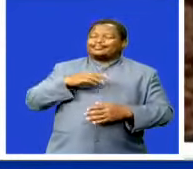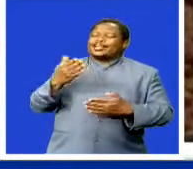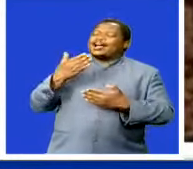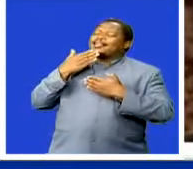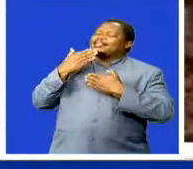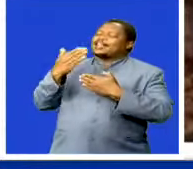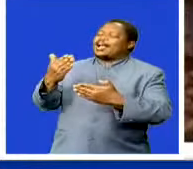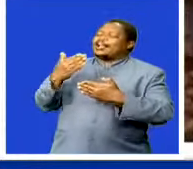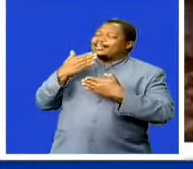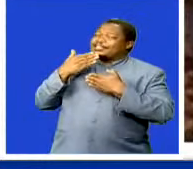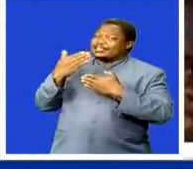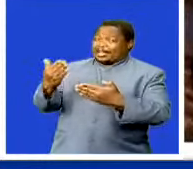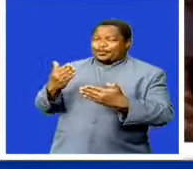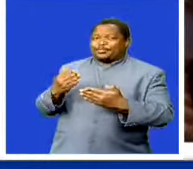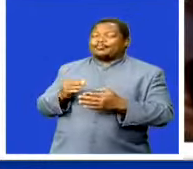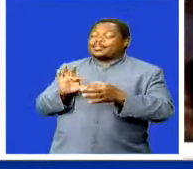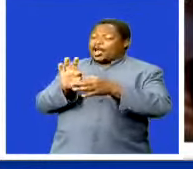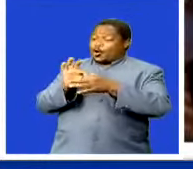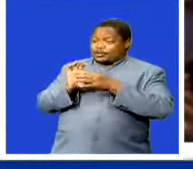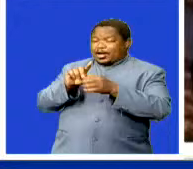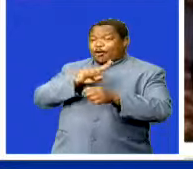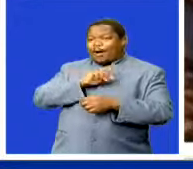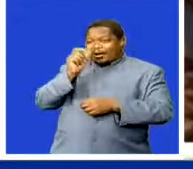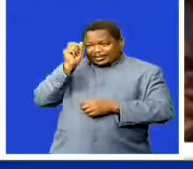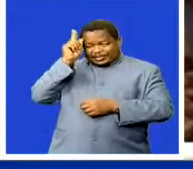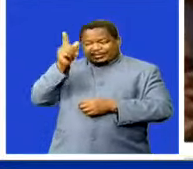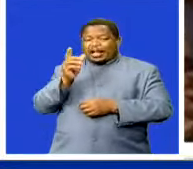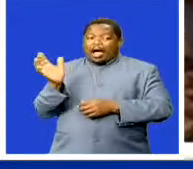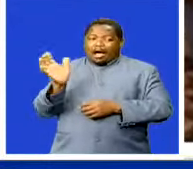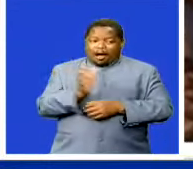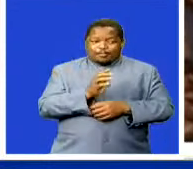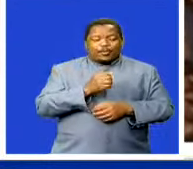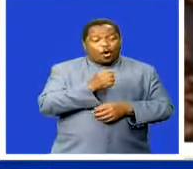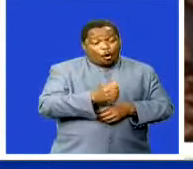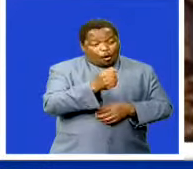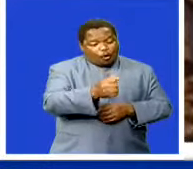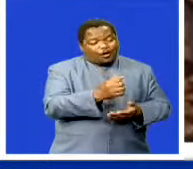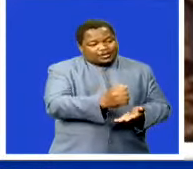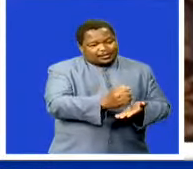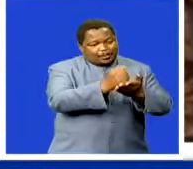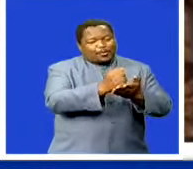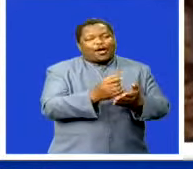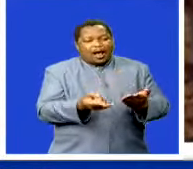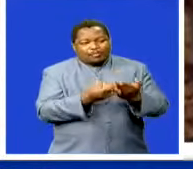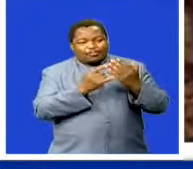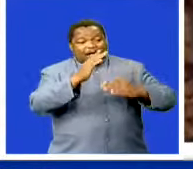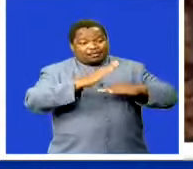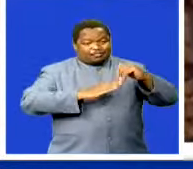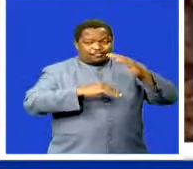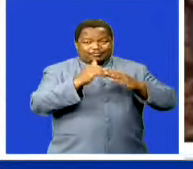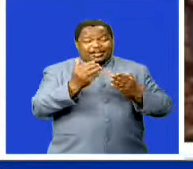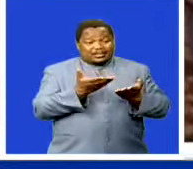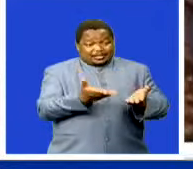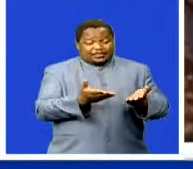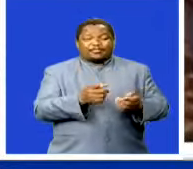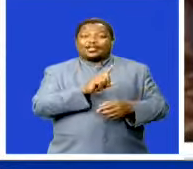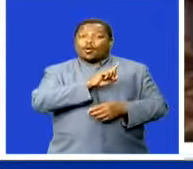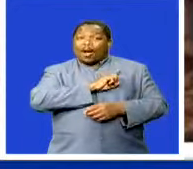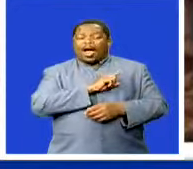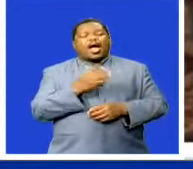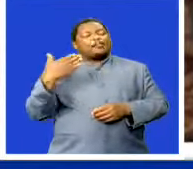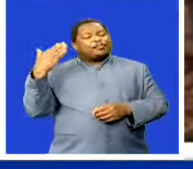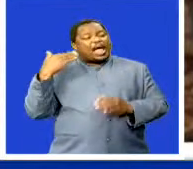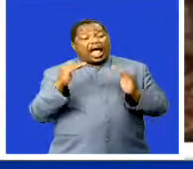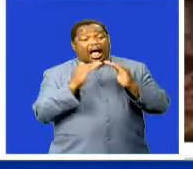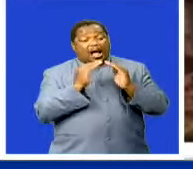lolusitho lokungaka lokusitha logogo njengoba sivile nje sigogo le ndlu ike yawa